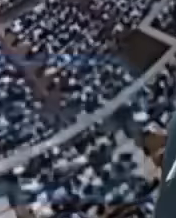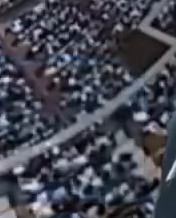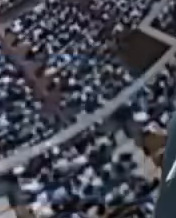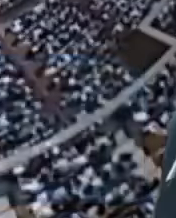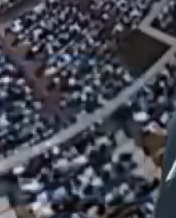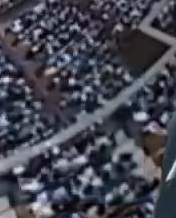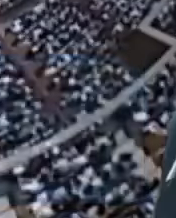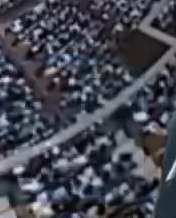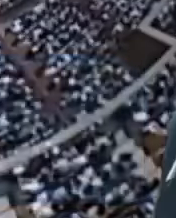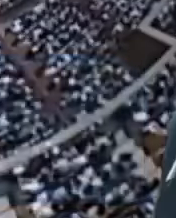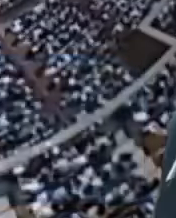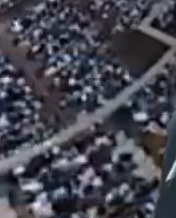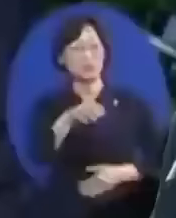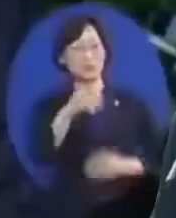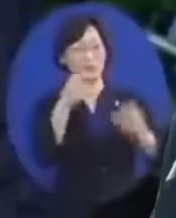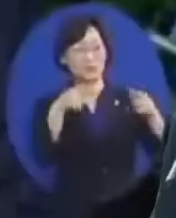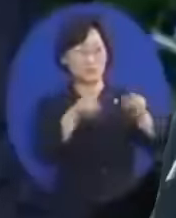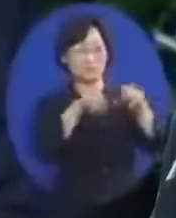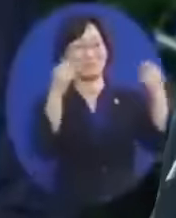아멘.